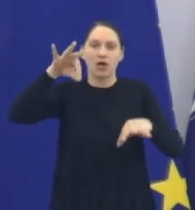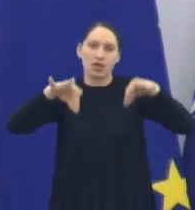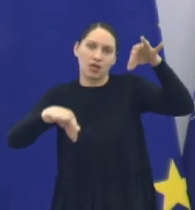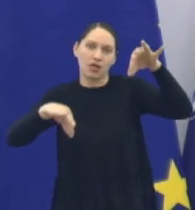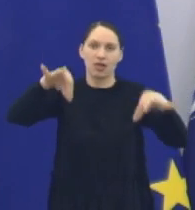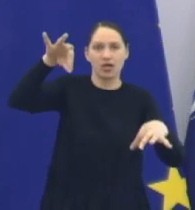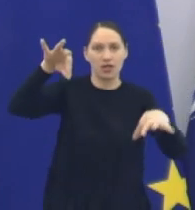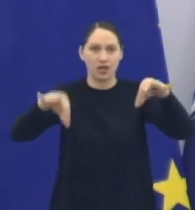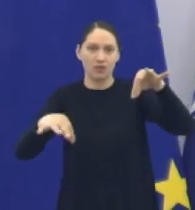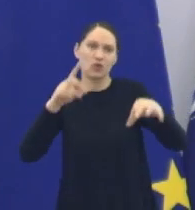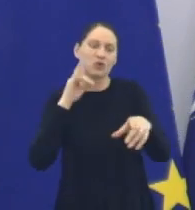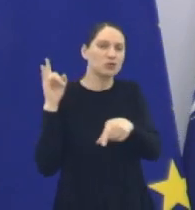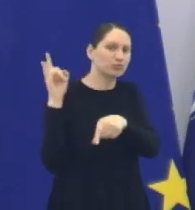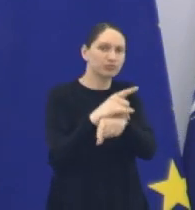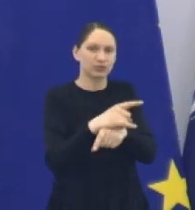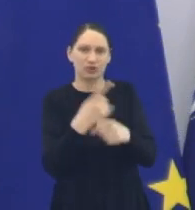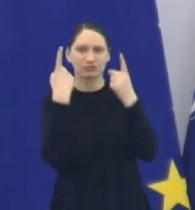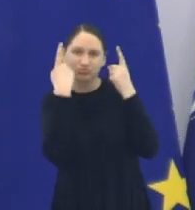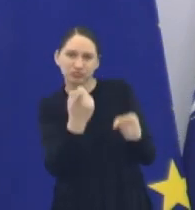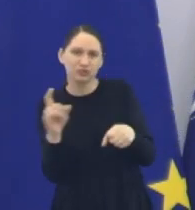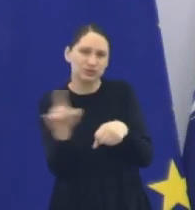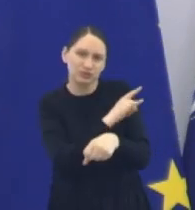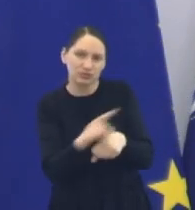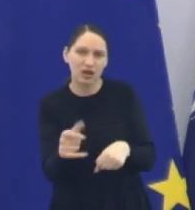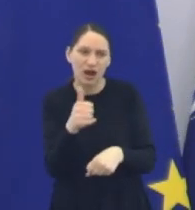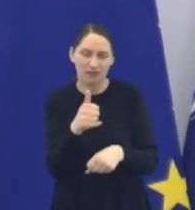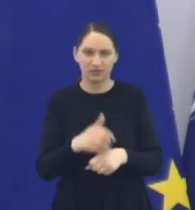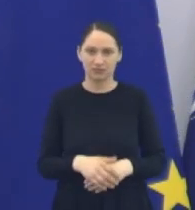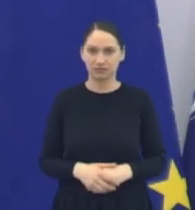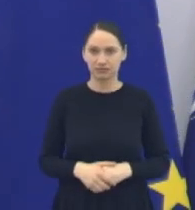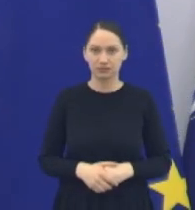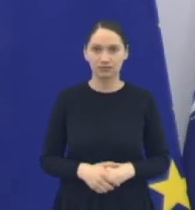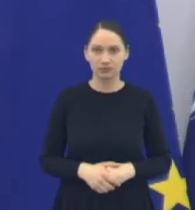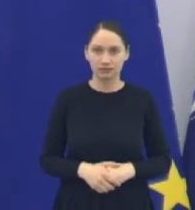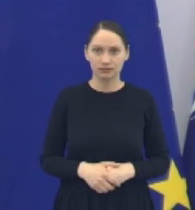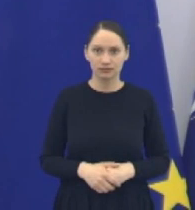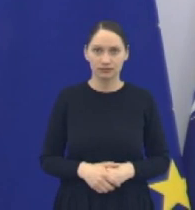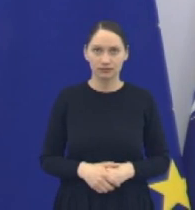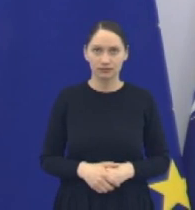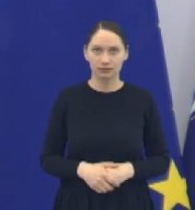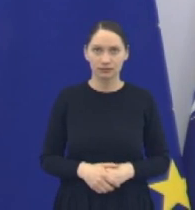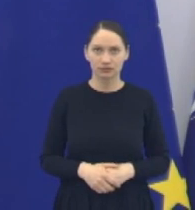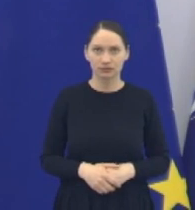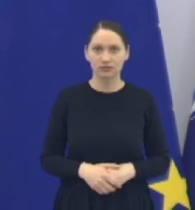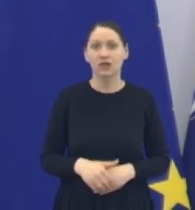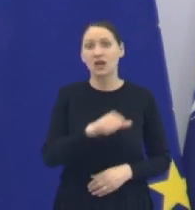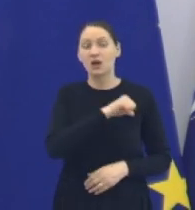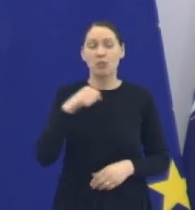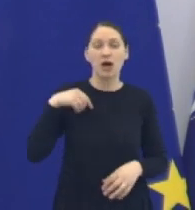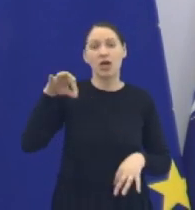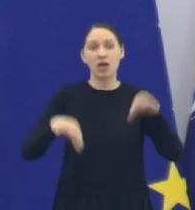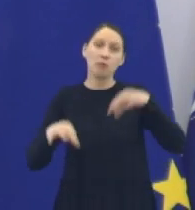kitaip mulkinti vakarų valstybių vadovus. Ir nepastatykime patys savęs į tokią